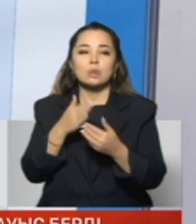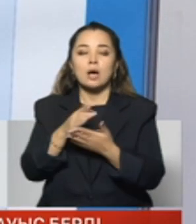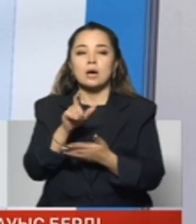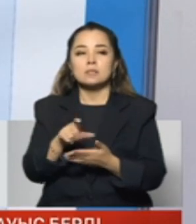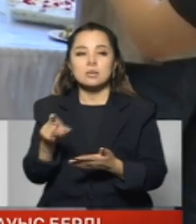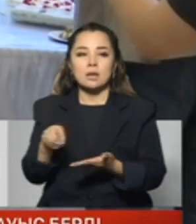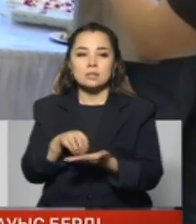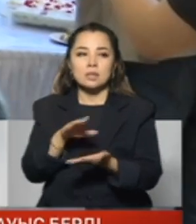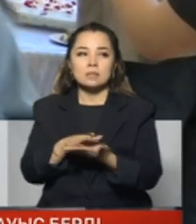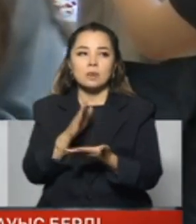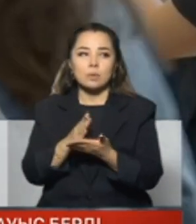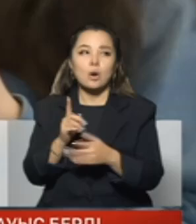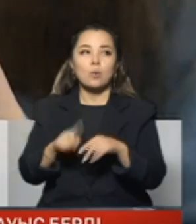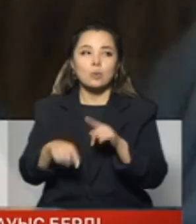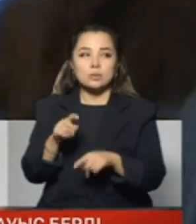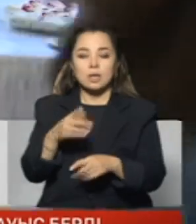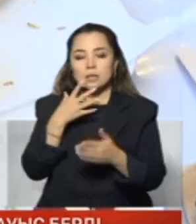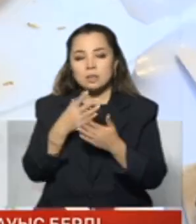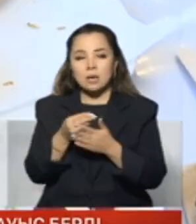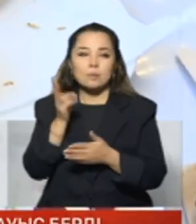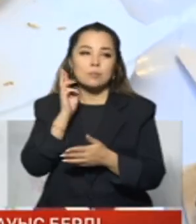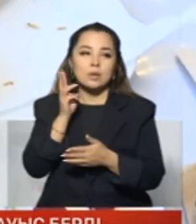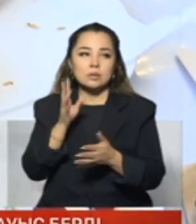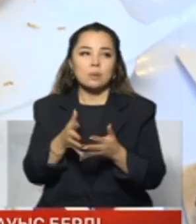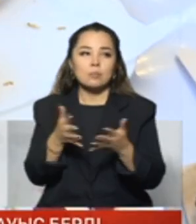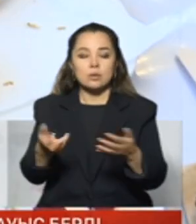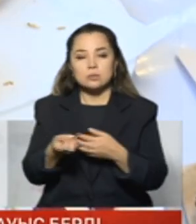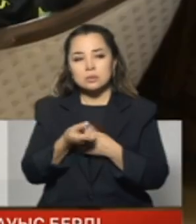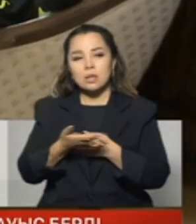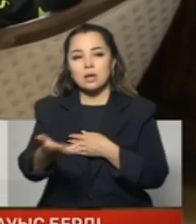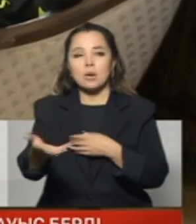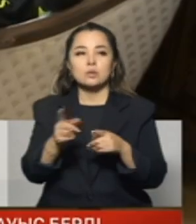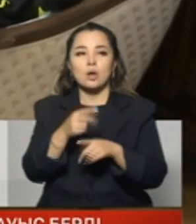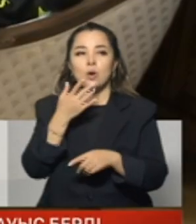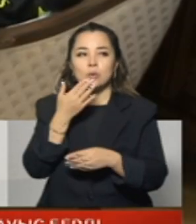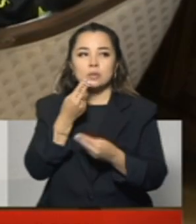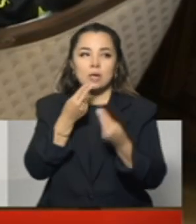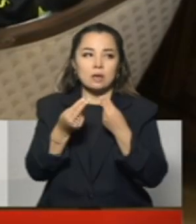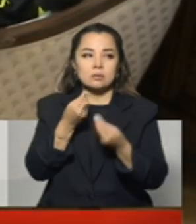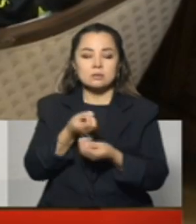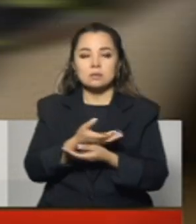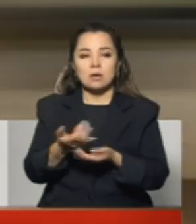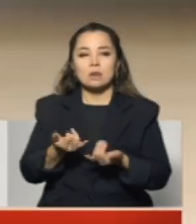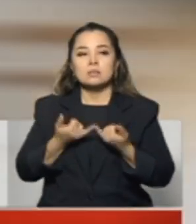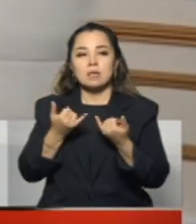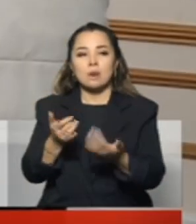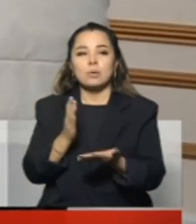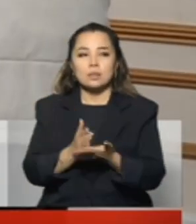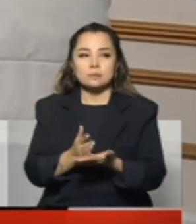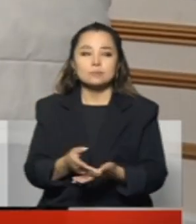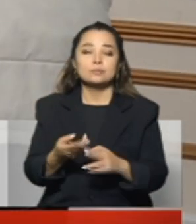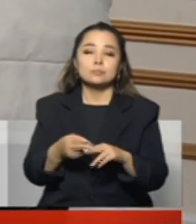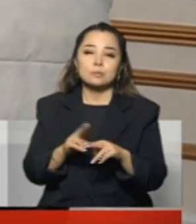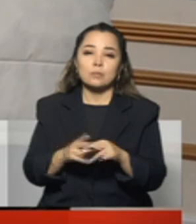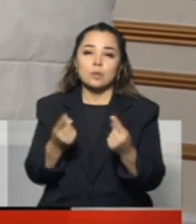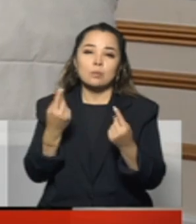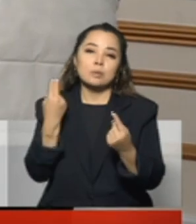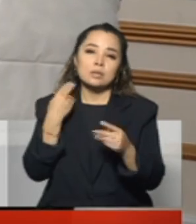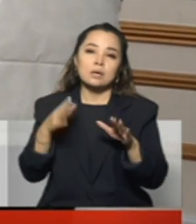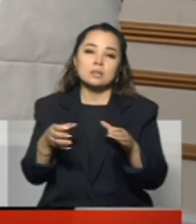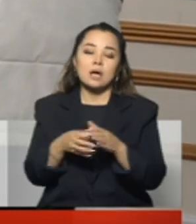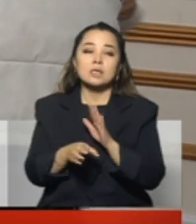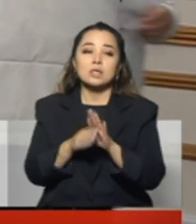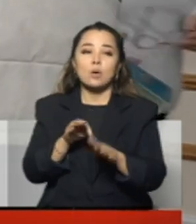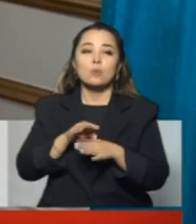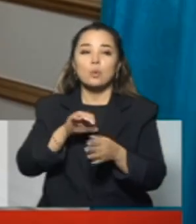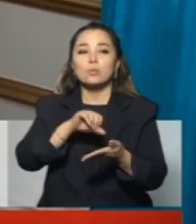азамат тіркелген. Отандастарымызға елшілік кең дастархан жайып, ұлттық тағамдардан дәм татқызды. Сондай-ақ Ұлыбританиядағы